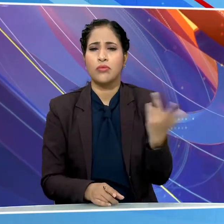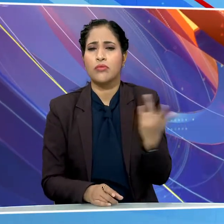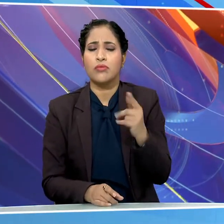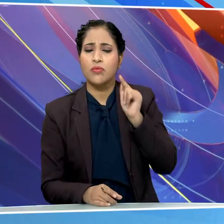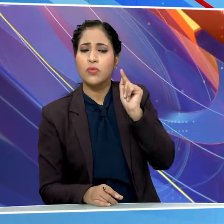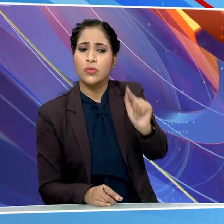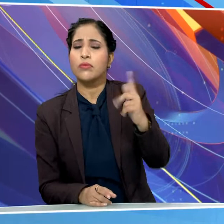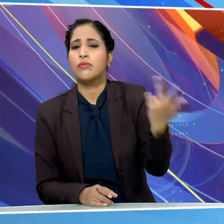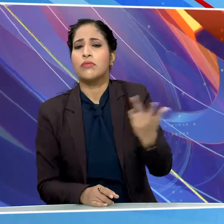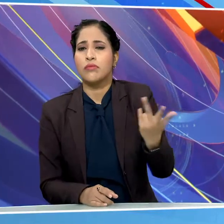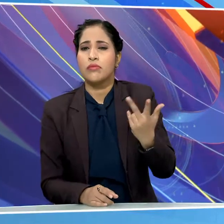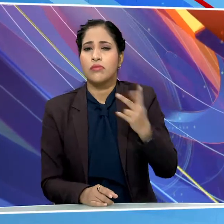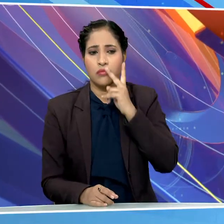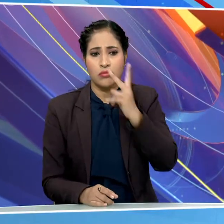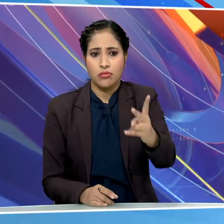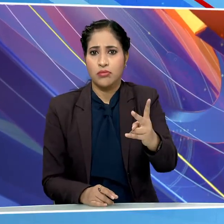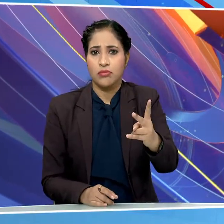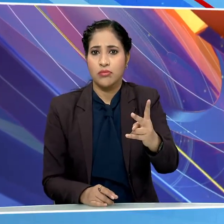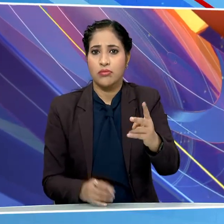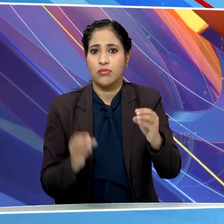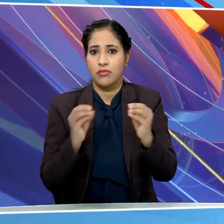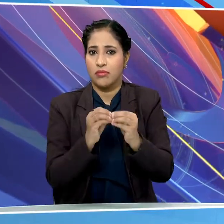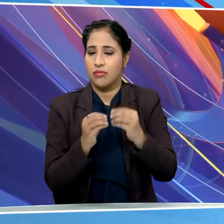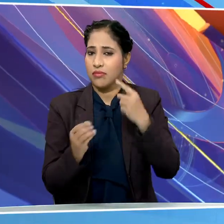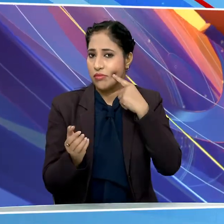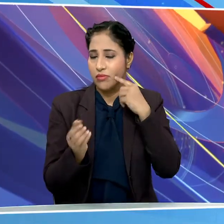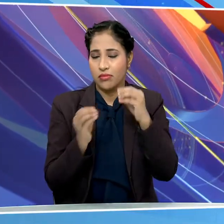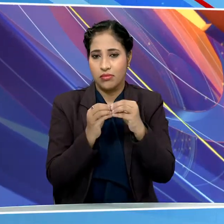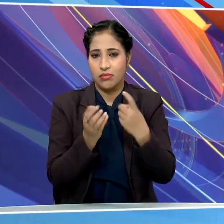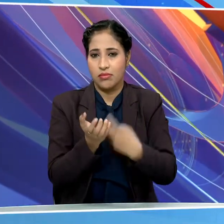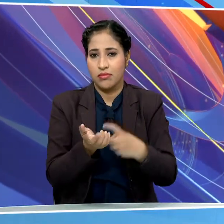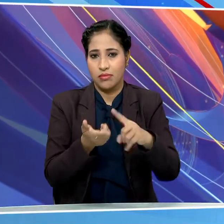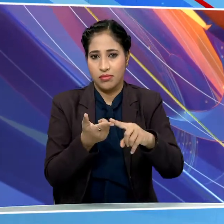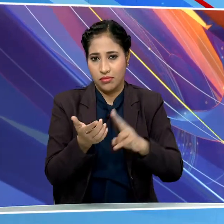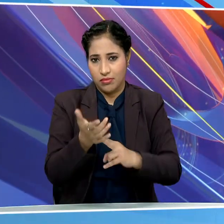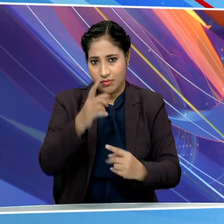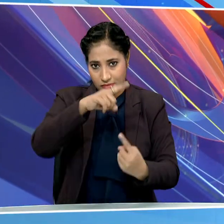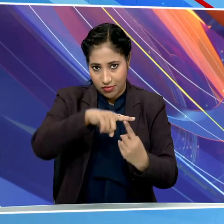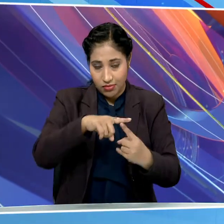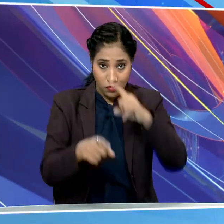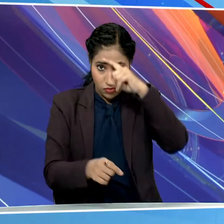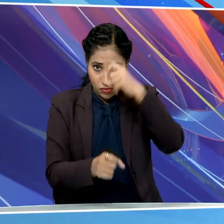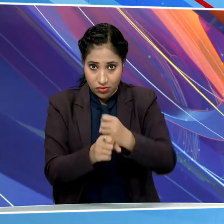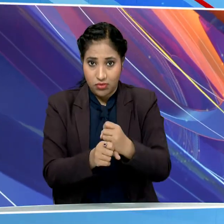बनाया वाइब्रेंट गुजरात समिट को।